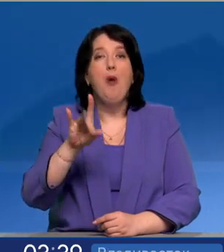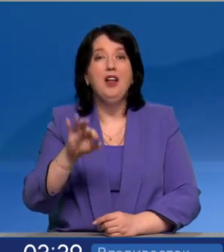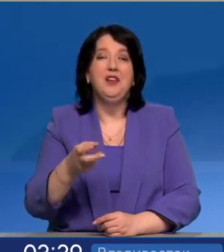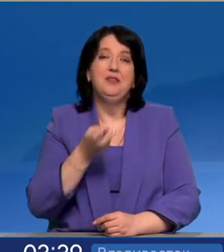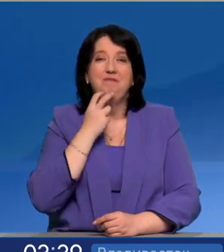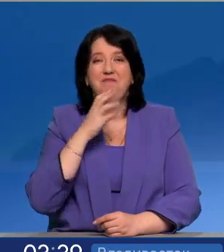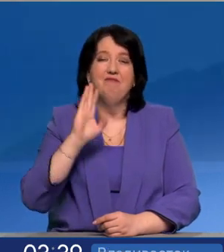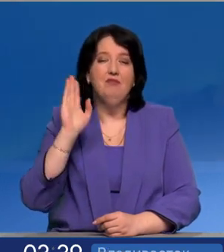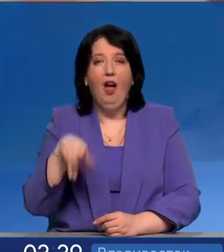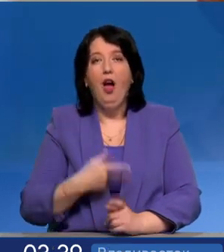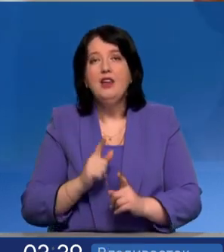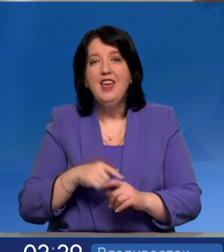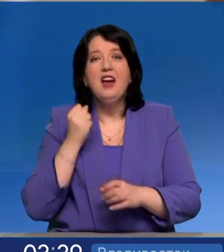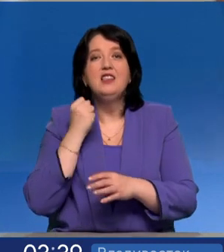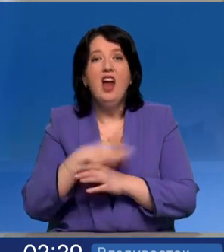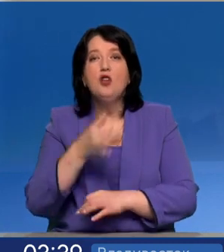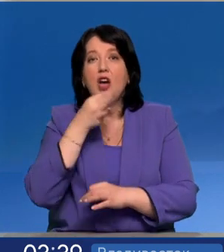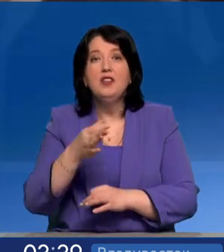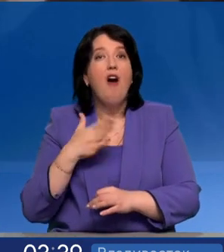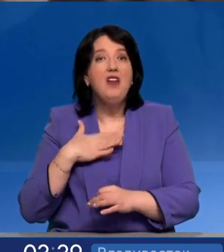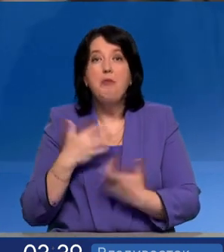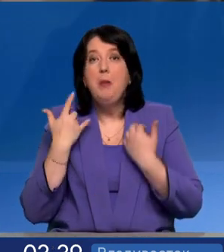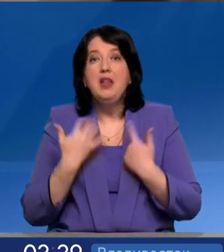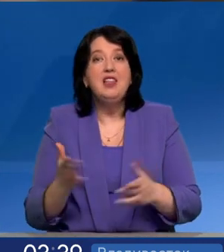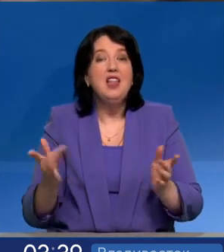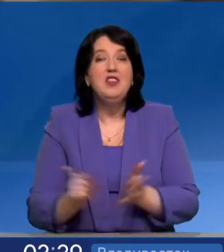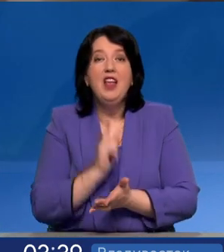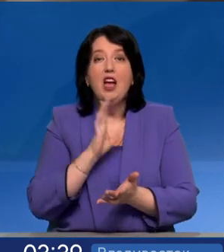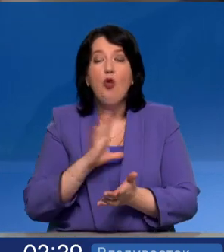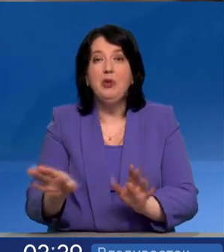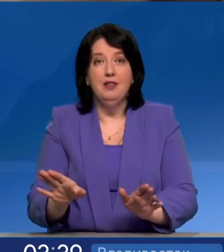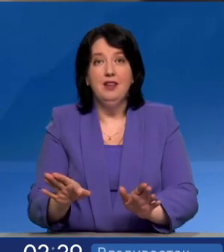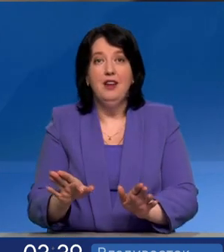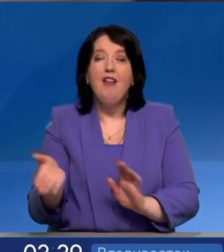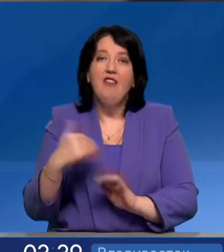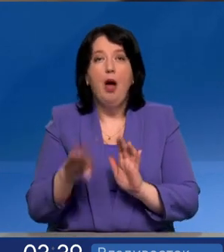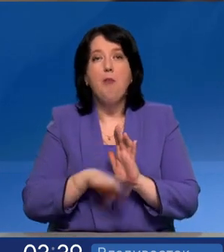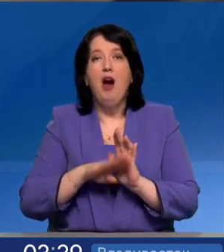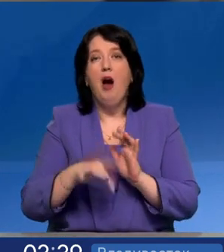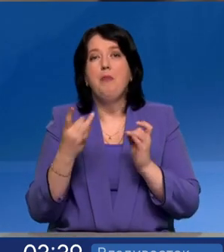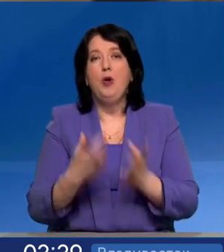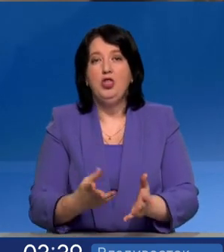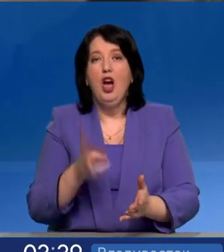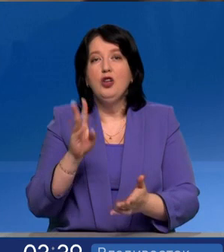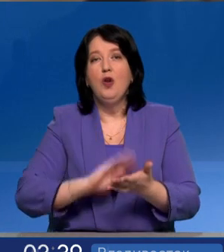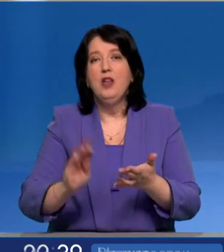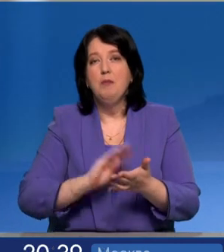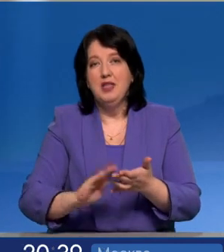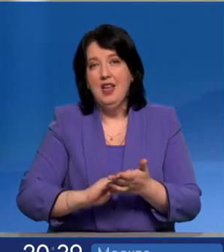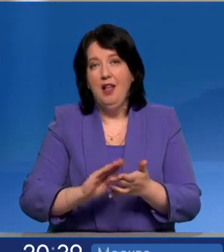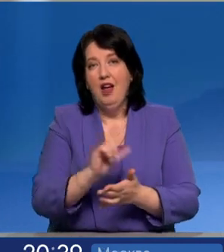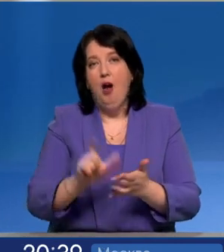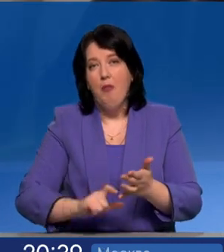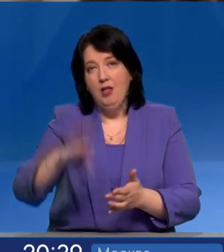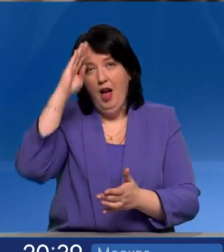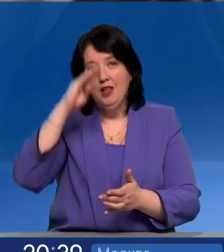Я сразу сказала, ко мне вообще претензий не должно. Так, давай попроще. Кто написал роман «Отцы и дети»?